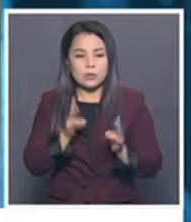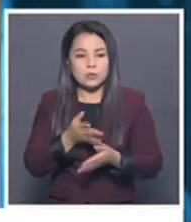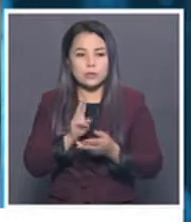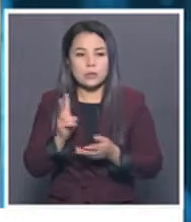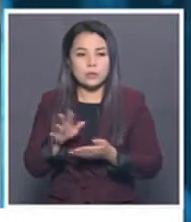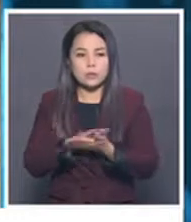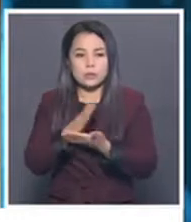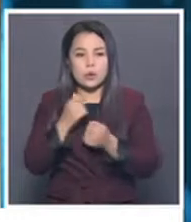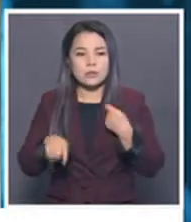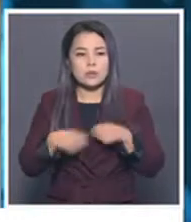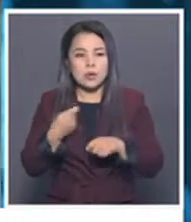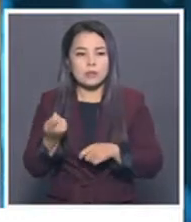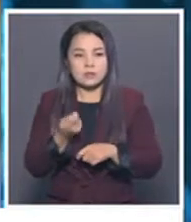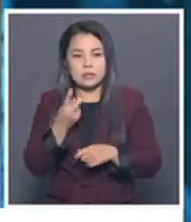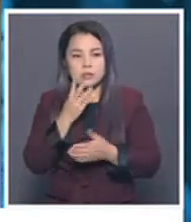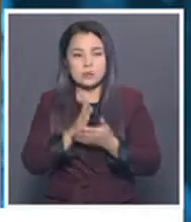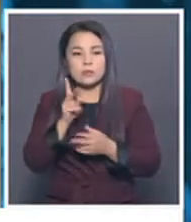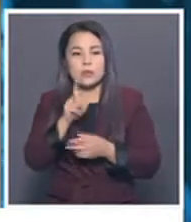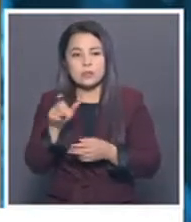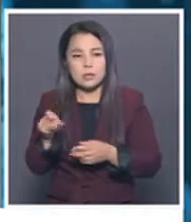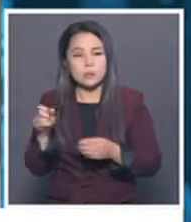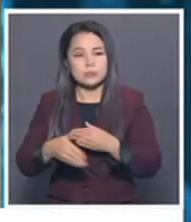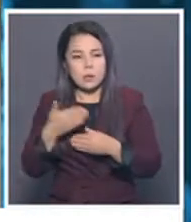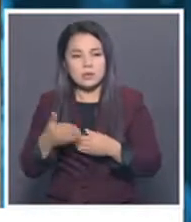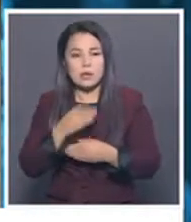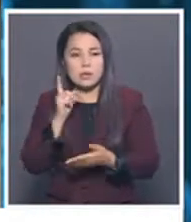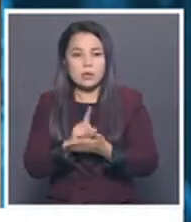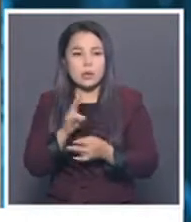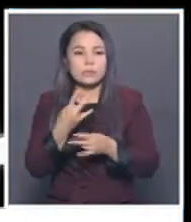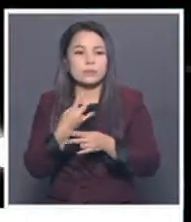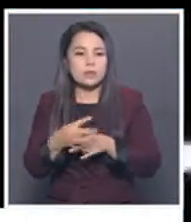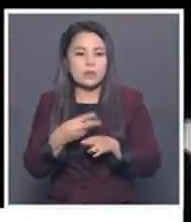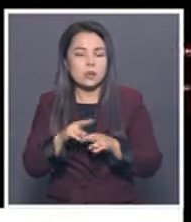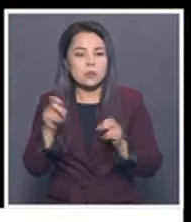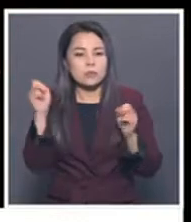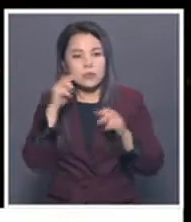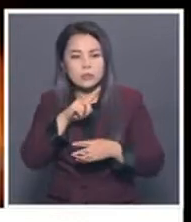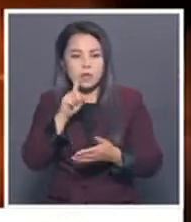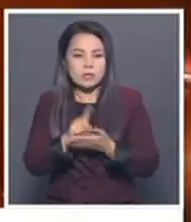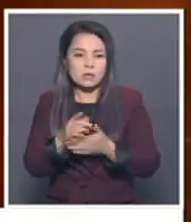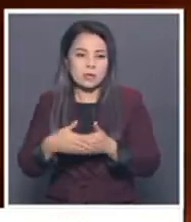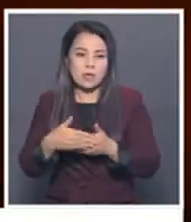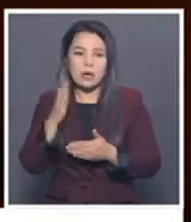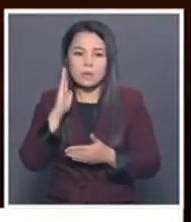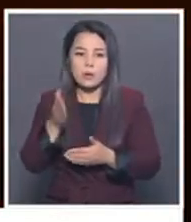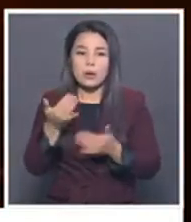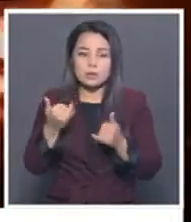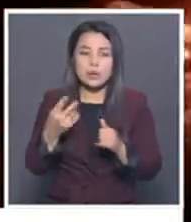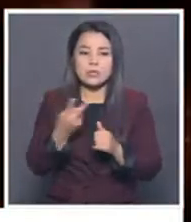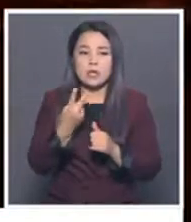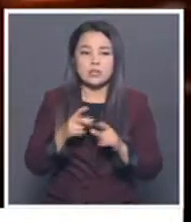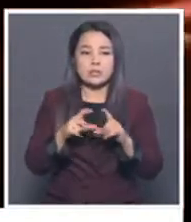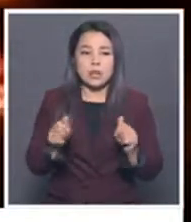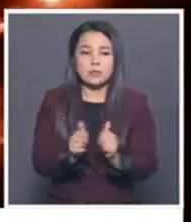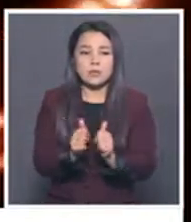жоқ. Шығын аса көп емес. Осыны жасаған қылмыскерлер жазасын алады деп үміттенемін. Куәгерлердің сөзінше екінші ғимарат кейінен жана